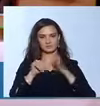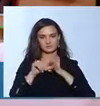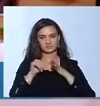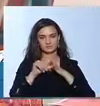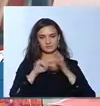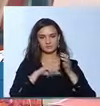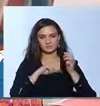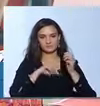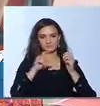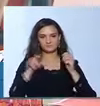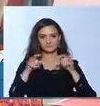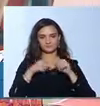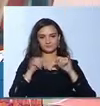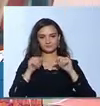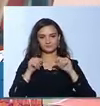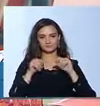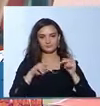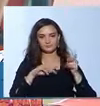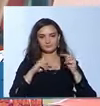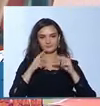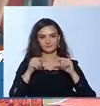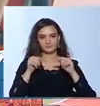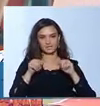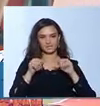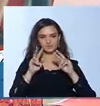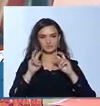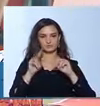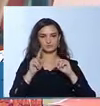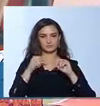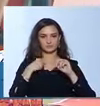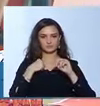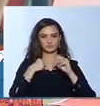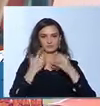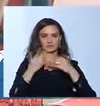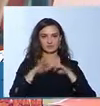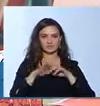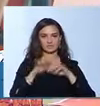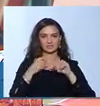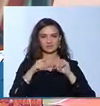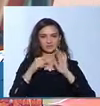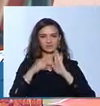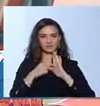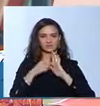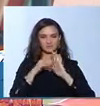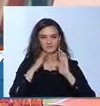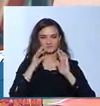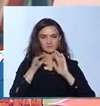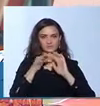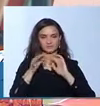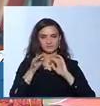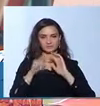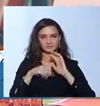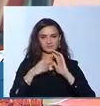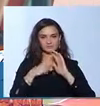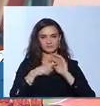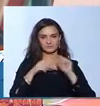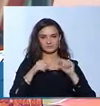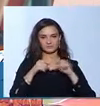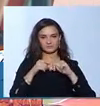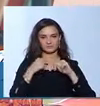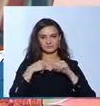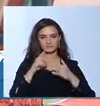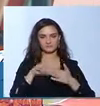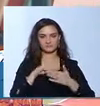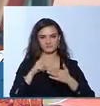ლიგებო, როდესაც ჩვენ ამ ზონაში გადმოვდივართ, ეს ნიშნავს იმას, რომ ჩვენ ვართ ინტერაქციის ზონაში. ძალიან ბევრი კითხვას პასუხობ ბლიცის პრინციპით, ანუ მე